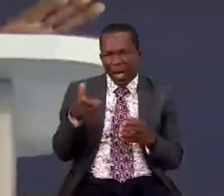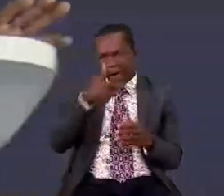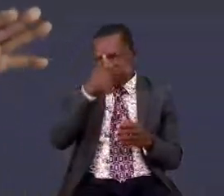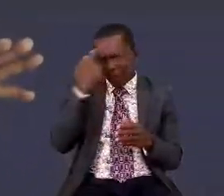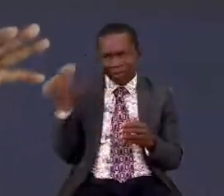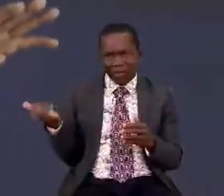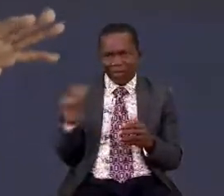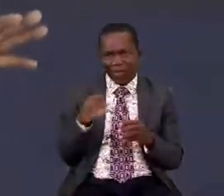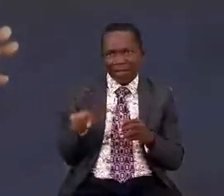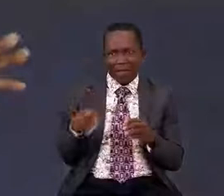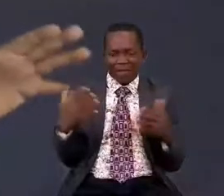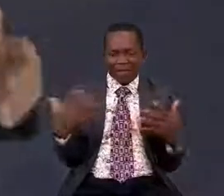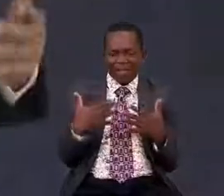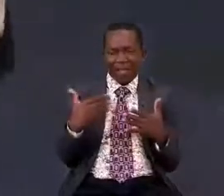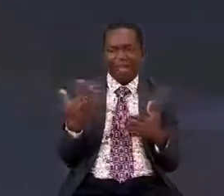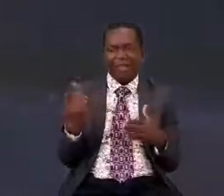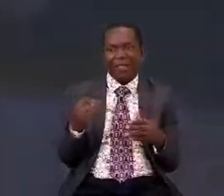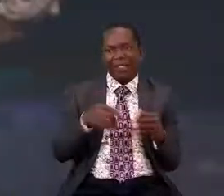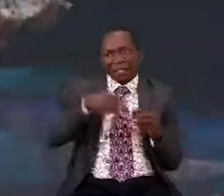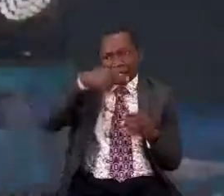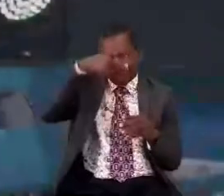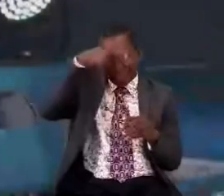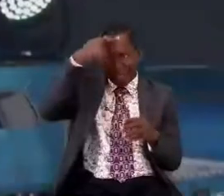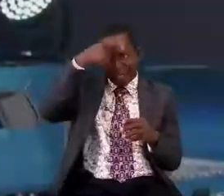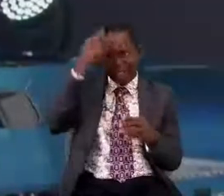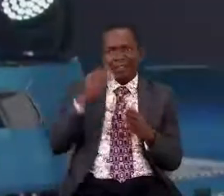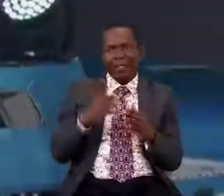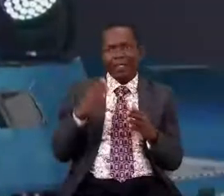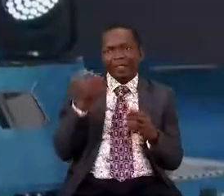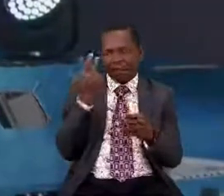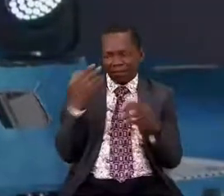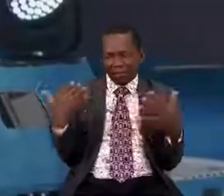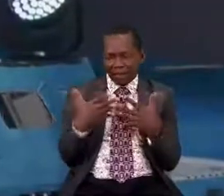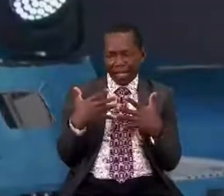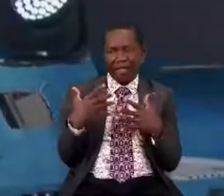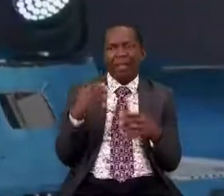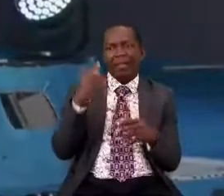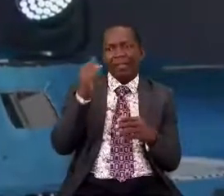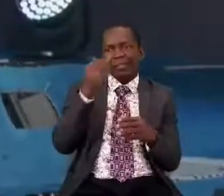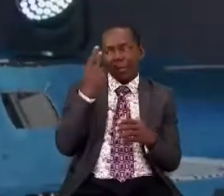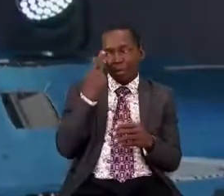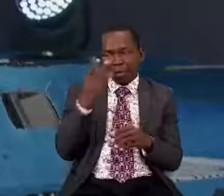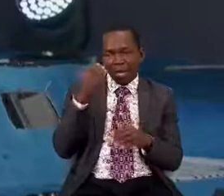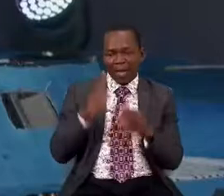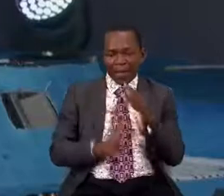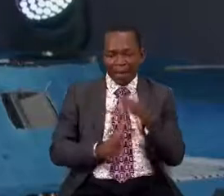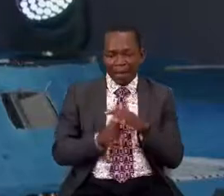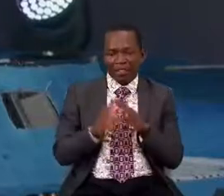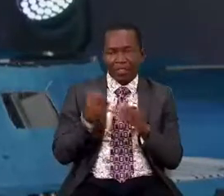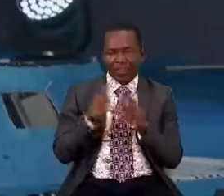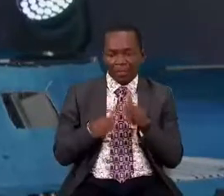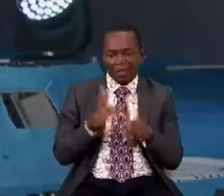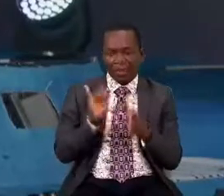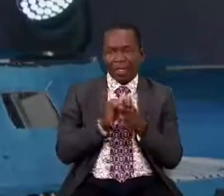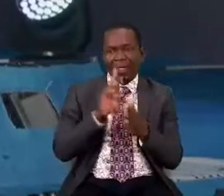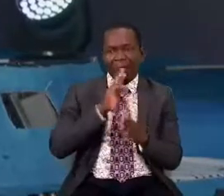qui sont là-bas, ils ont peur l'apparence des gens qui se trouvent là-bas, et même dans la main dont ils parlent, ils n'arrivent plus à parler.